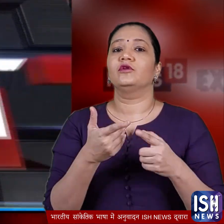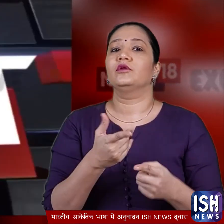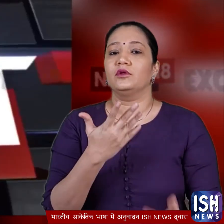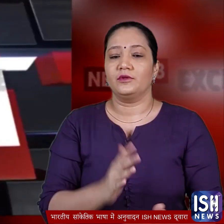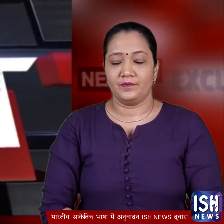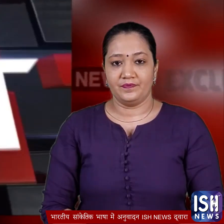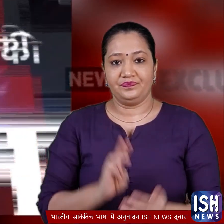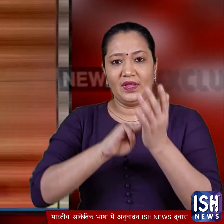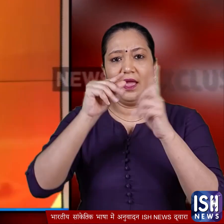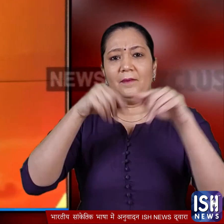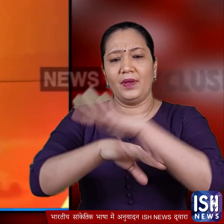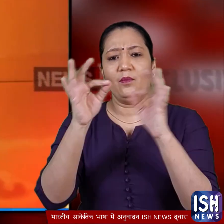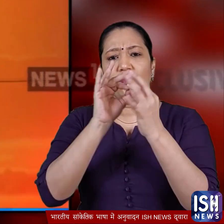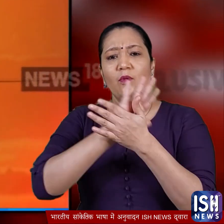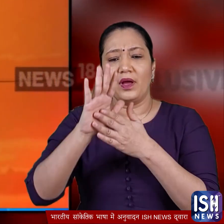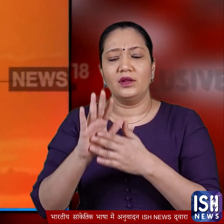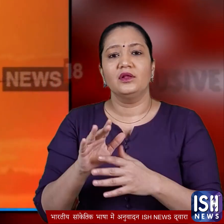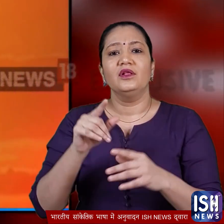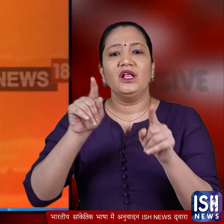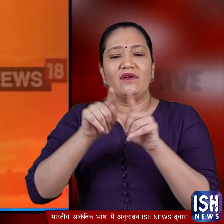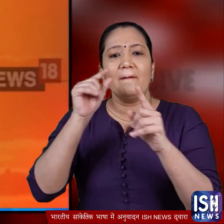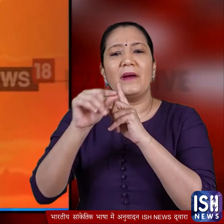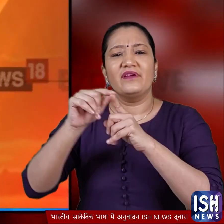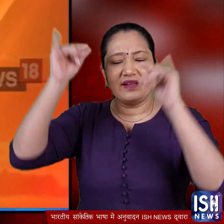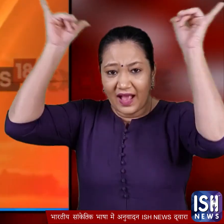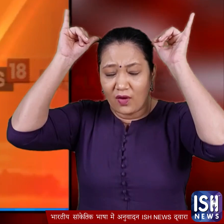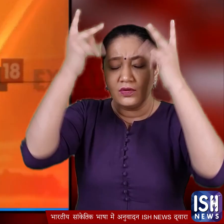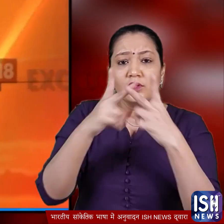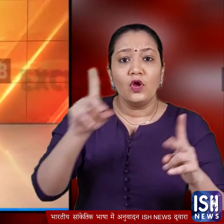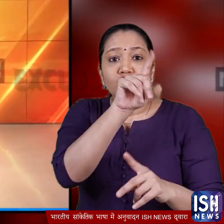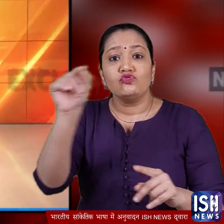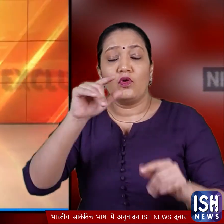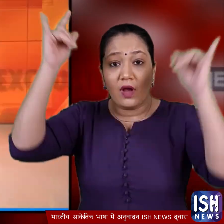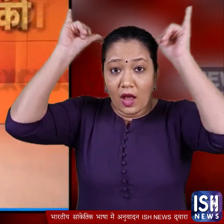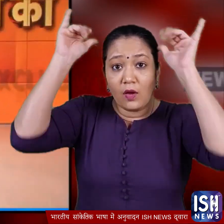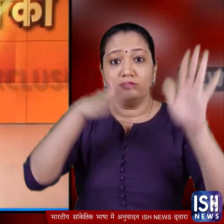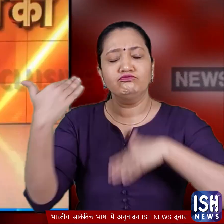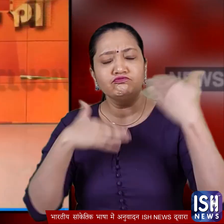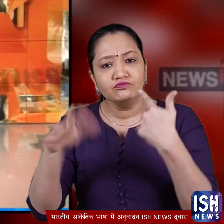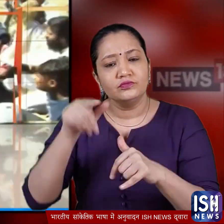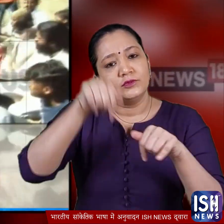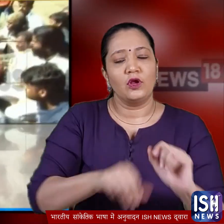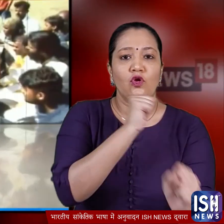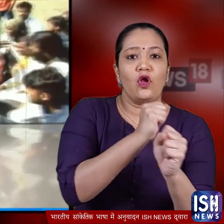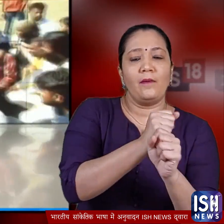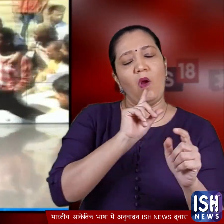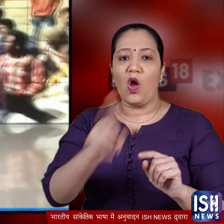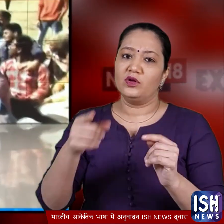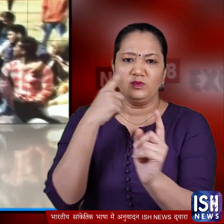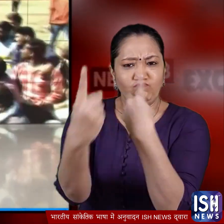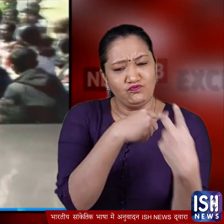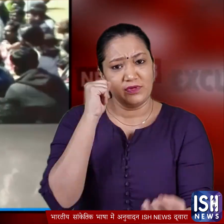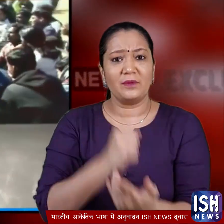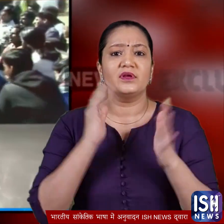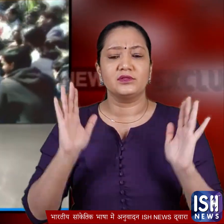भी मजबूत की है। मध्य प्रदेश के भोपाल की एक निजी गौशाला में करीब 100 गायों की मौत के मामले की न्यायिक जांच के आदेश राज्य सरकार ने